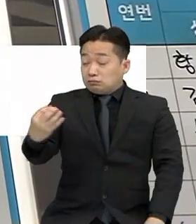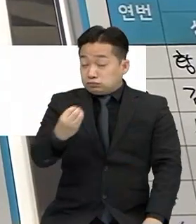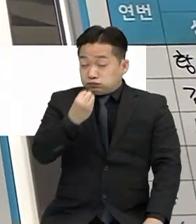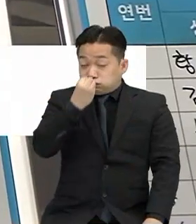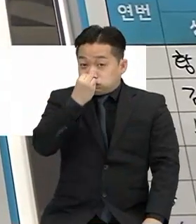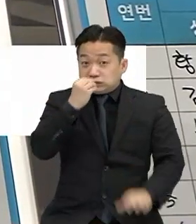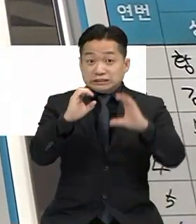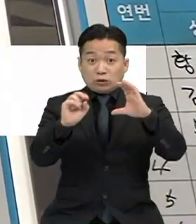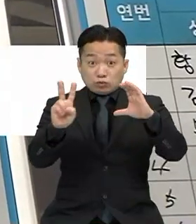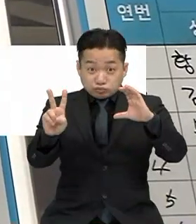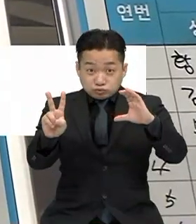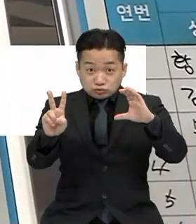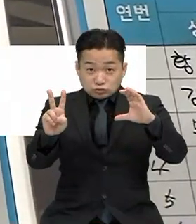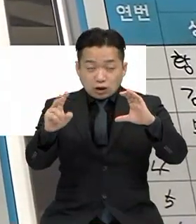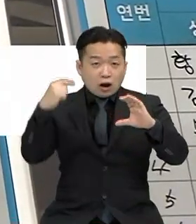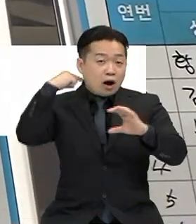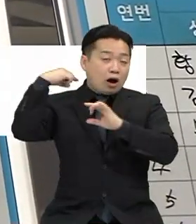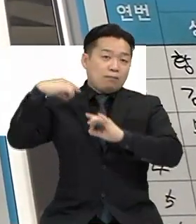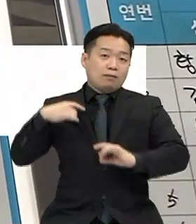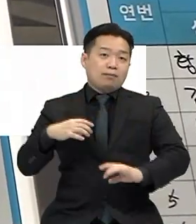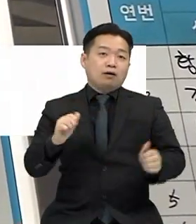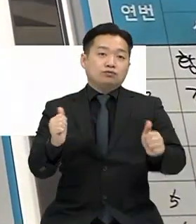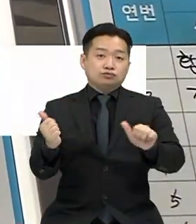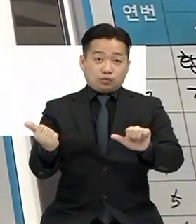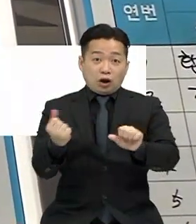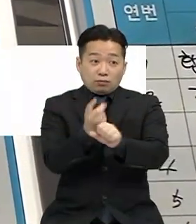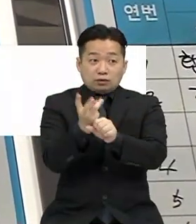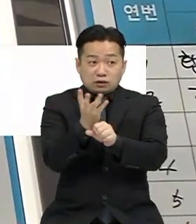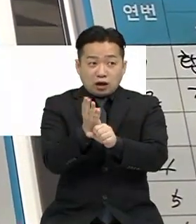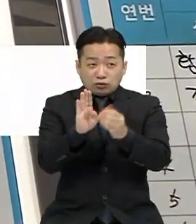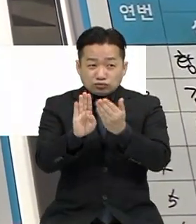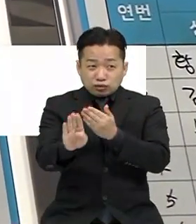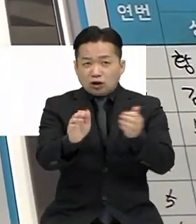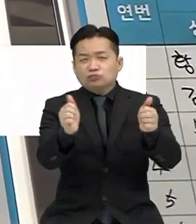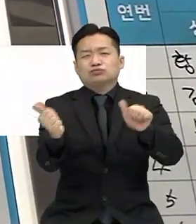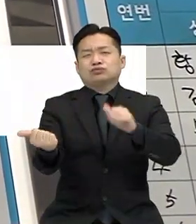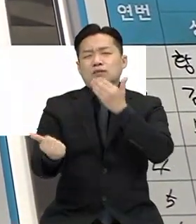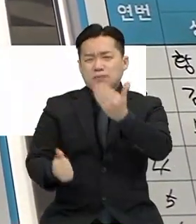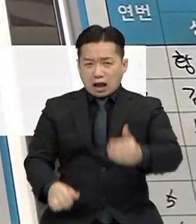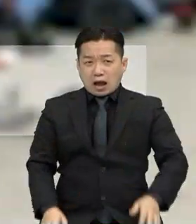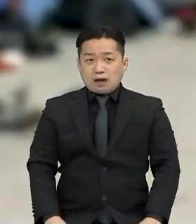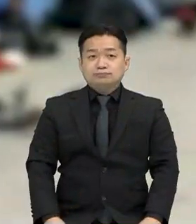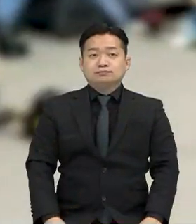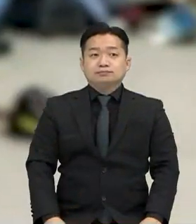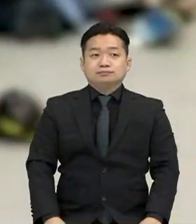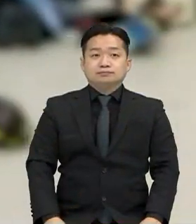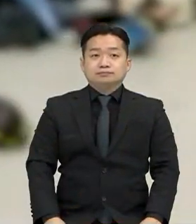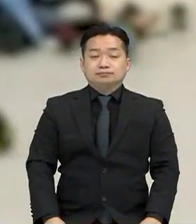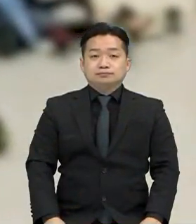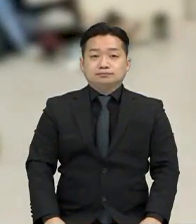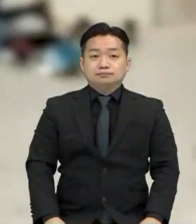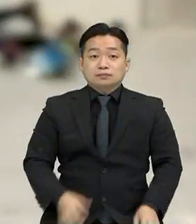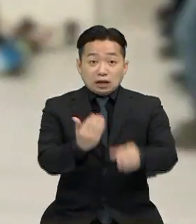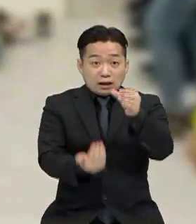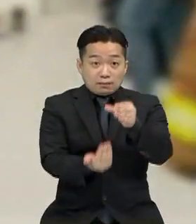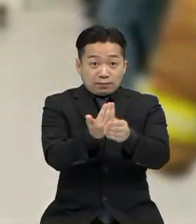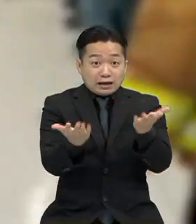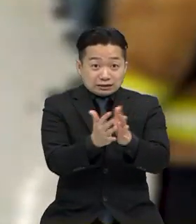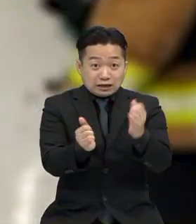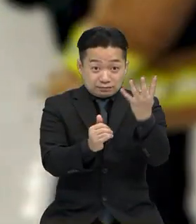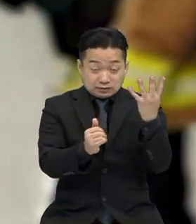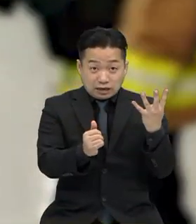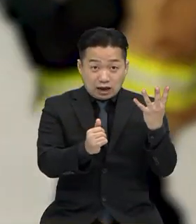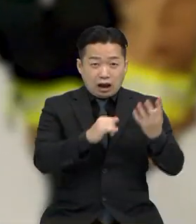중추신경이 마비되면서 오랜 시간 노출되어 있으면 사망까지 이르는 그런 상황입니다. 이 사고로 작업자 4명이